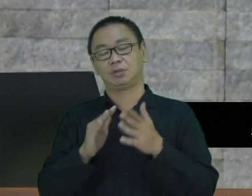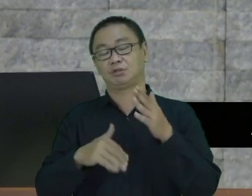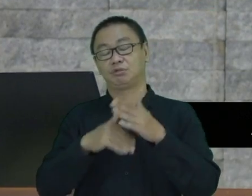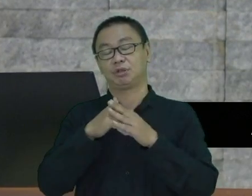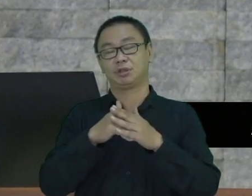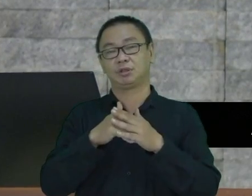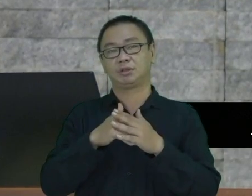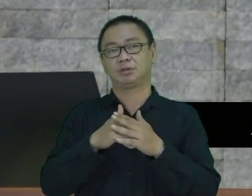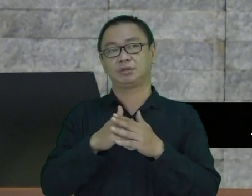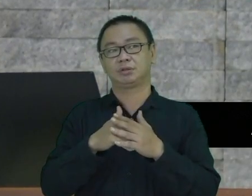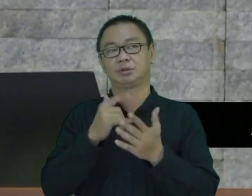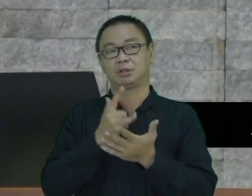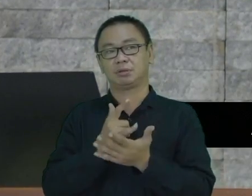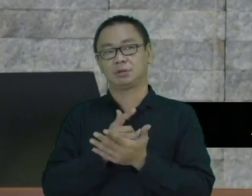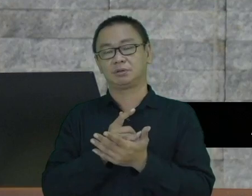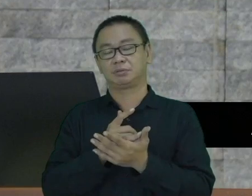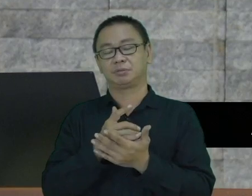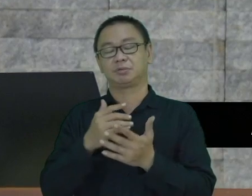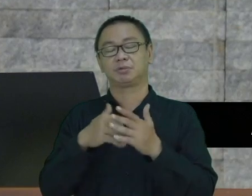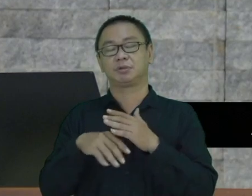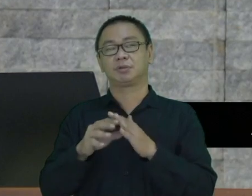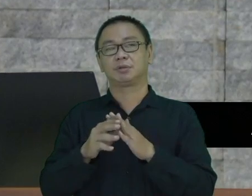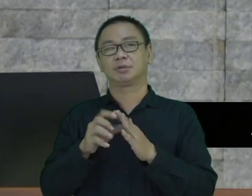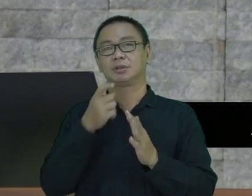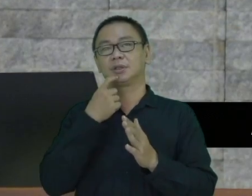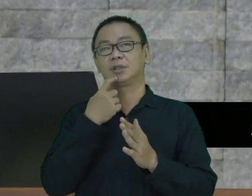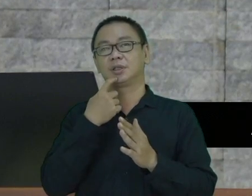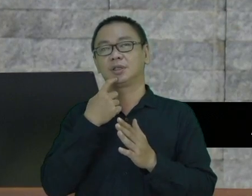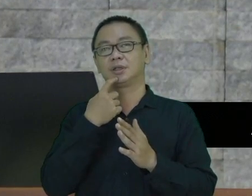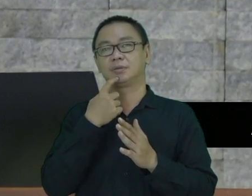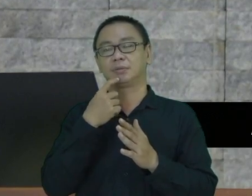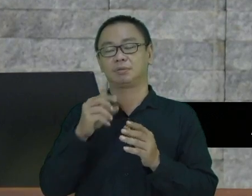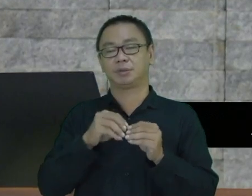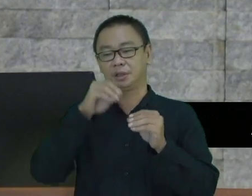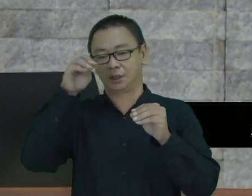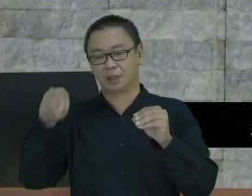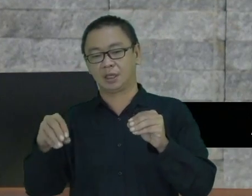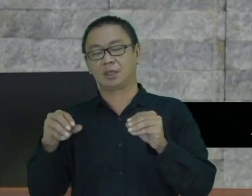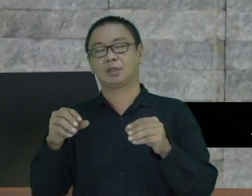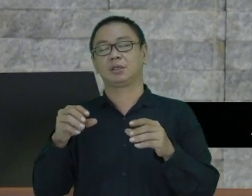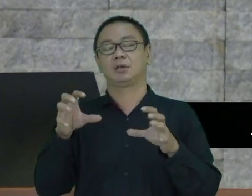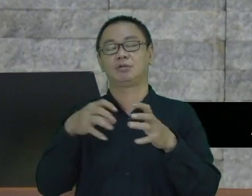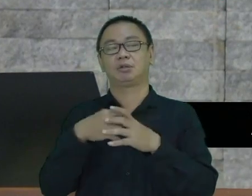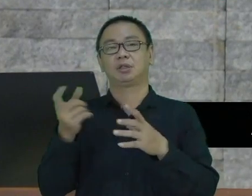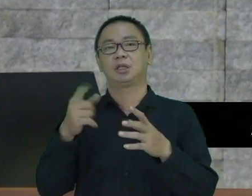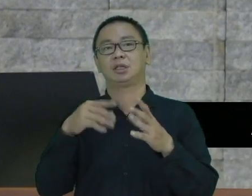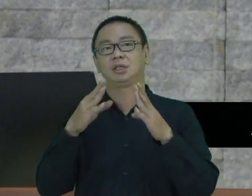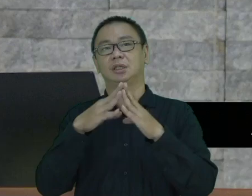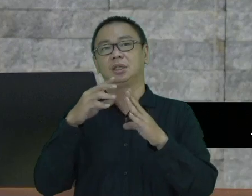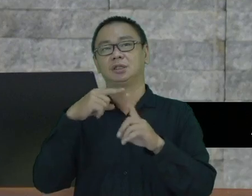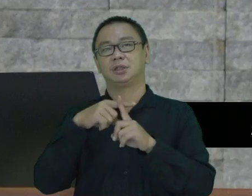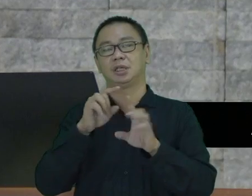ditetapkan oleh tata gereja GKI mengenai perpindahan anggota dari gereja lain yang tidak seajaran